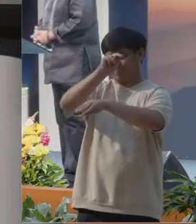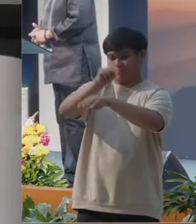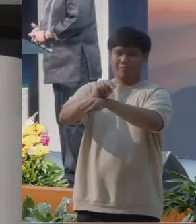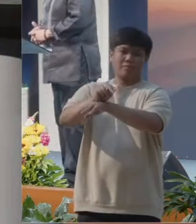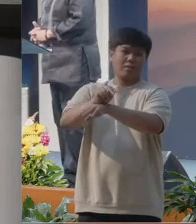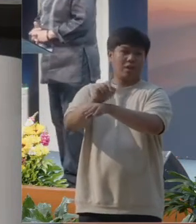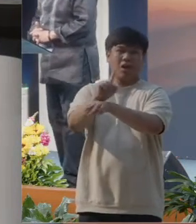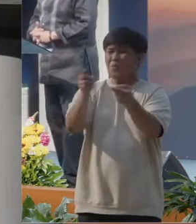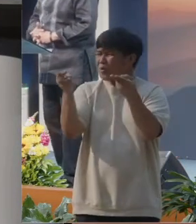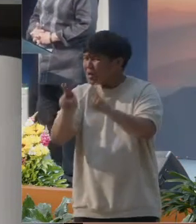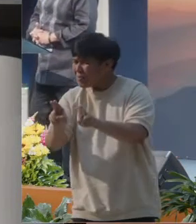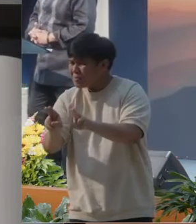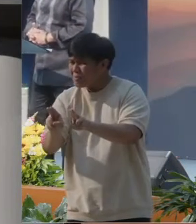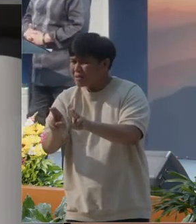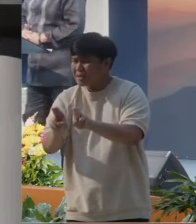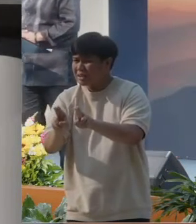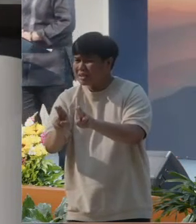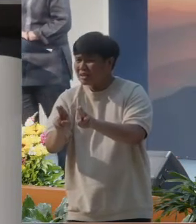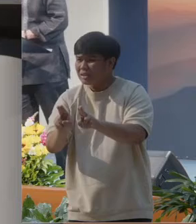nangyari? Ano po ba ang nangyari?